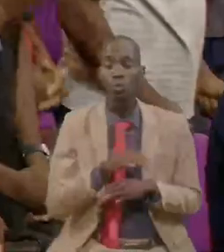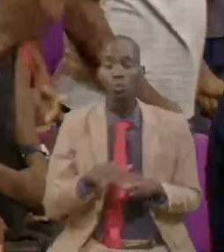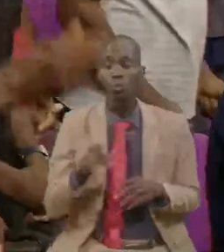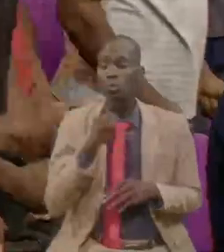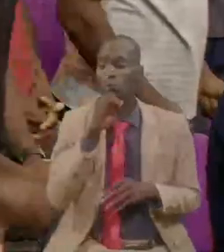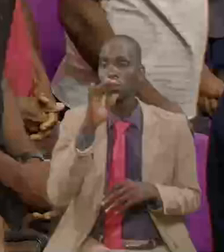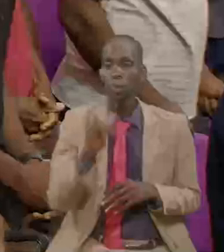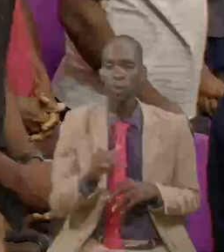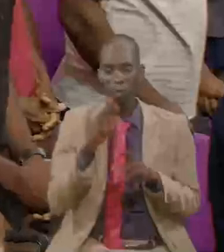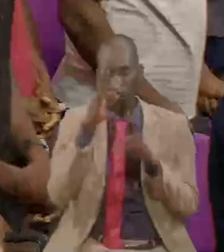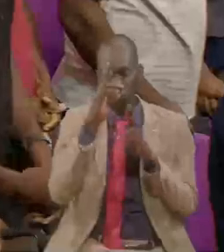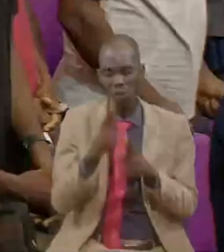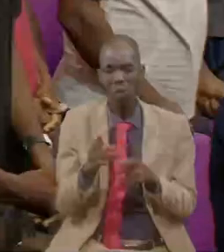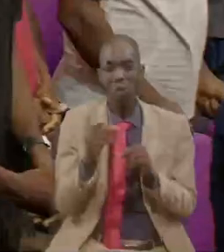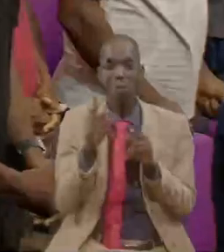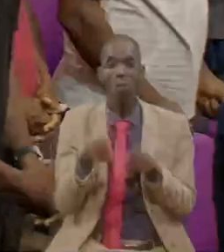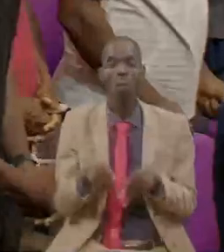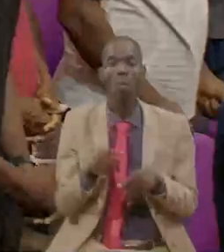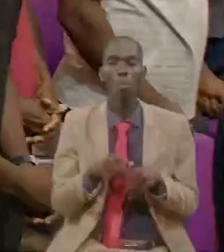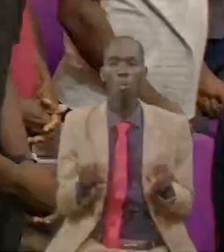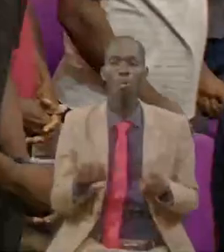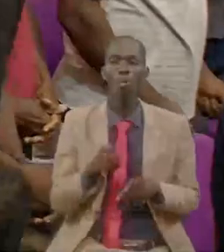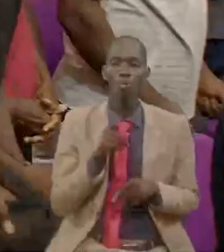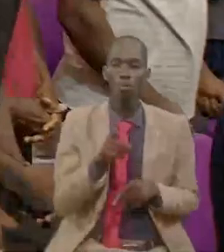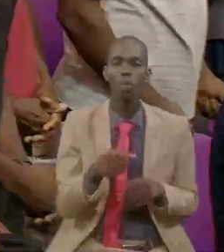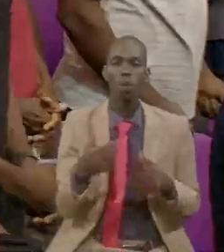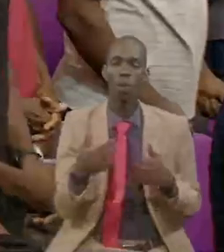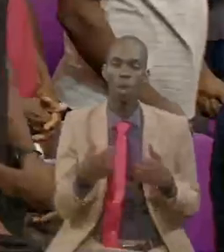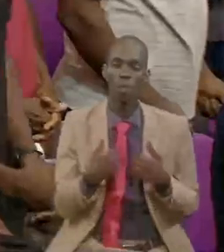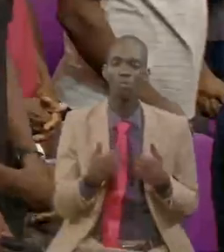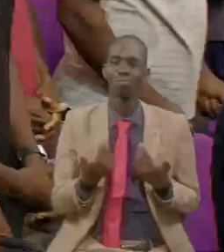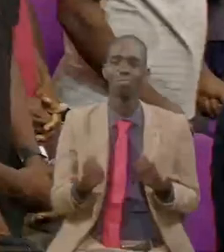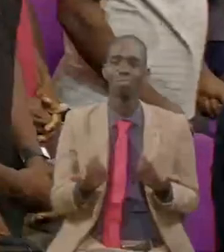Vous ne respectez pas la personne,